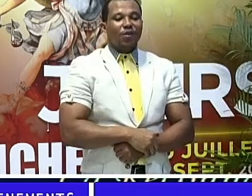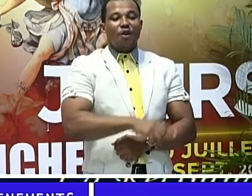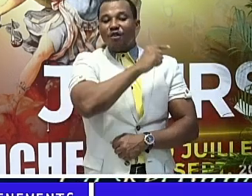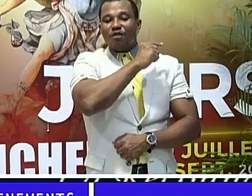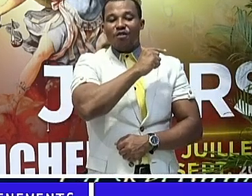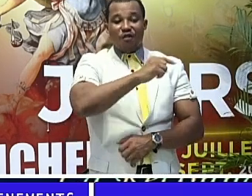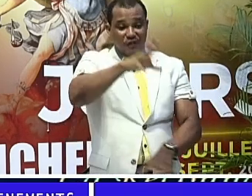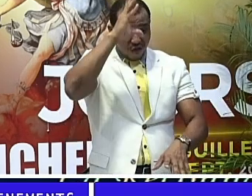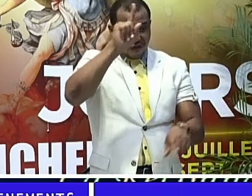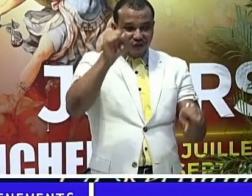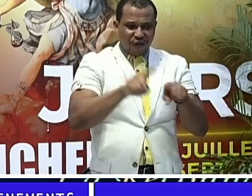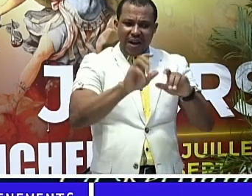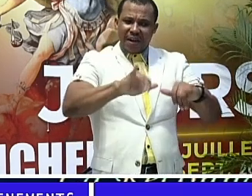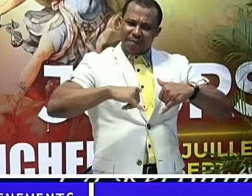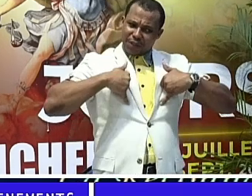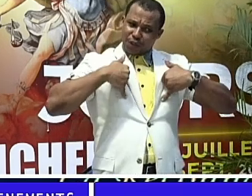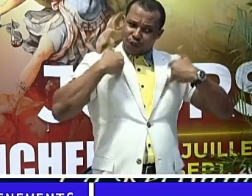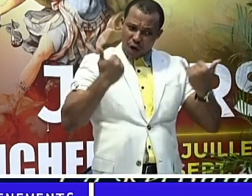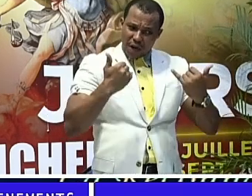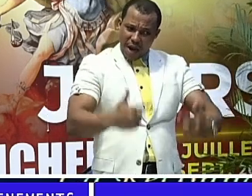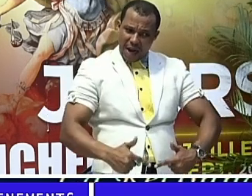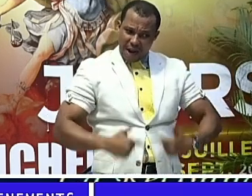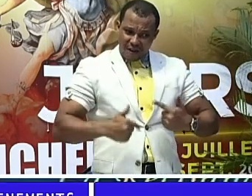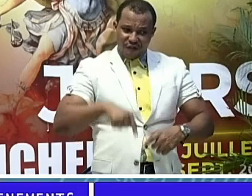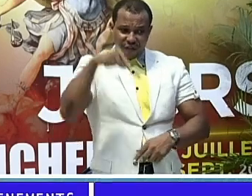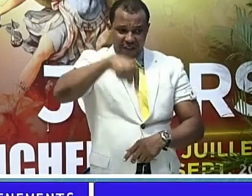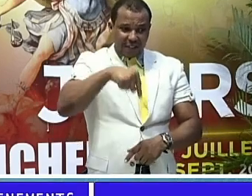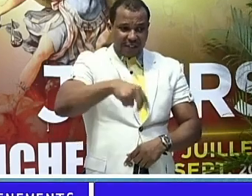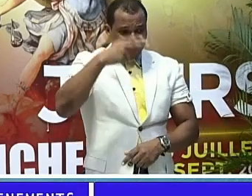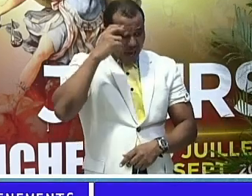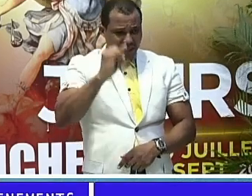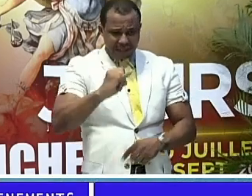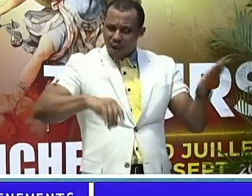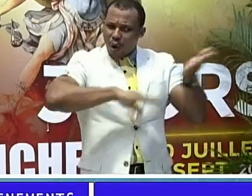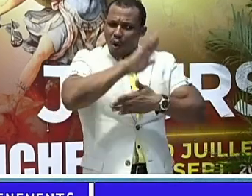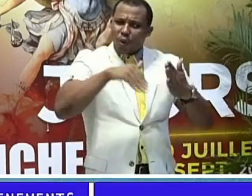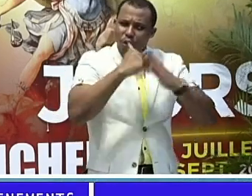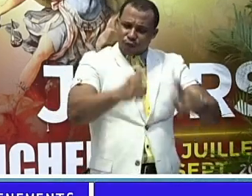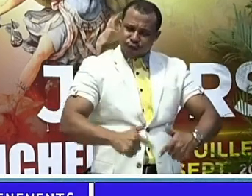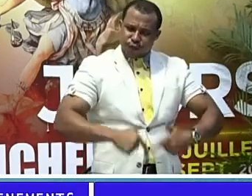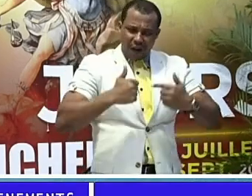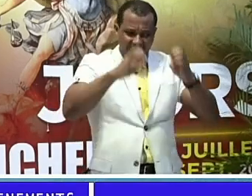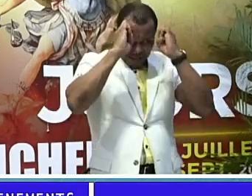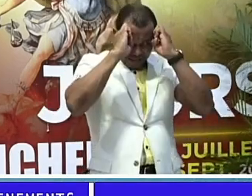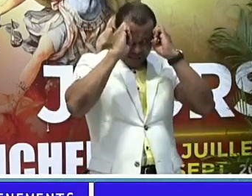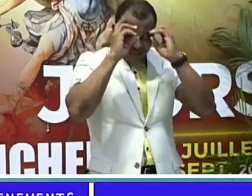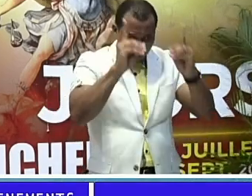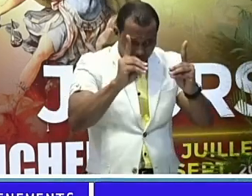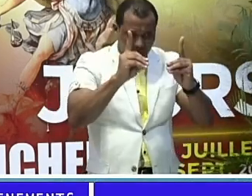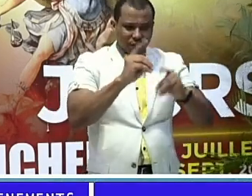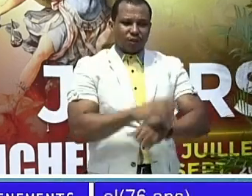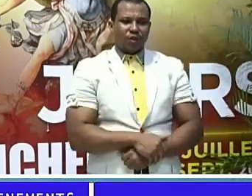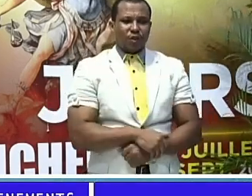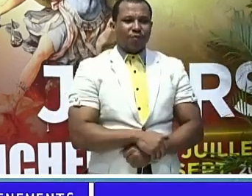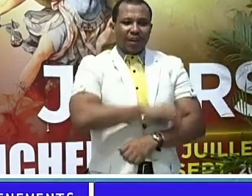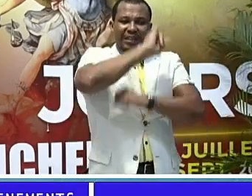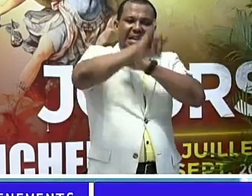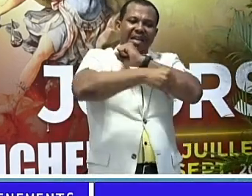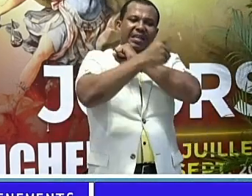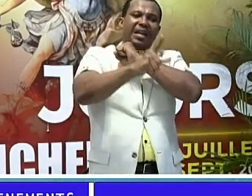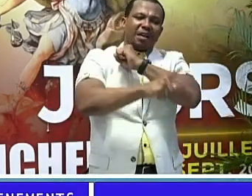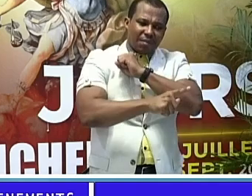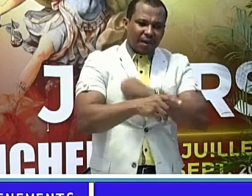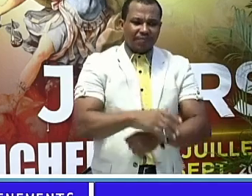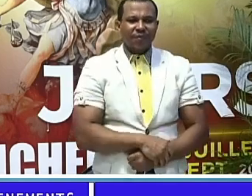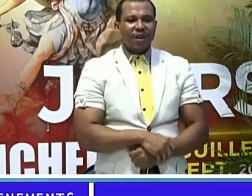le jeune li en Haïti. Il fait toute la ville dans l'éducation en Haïti. Il était Jacques Mel. Il était dans Saint-Louis